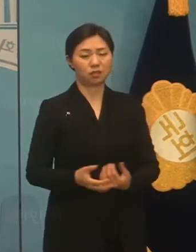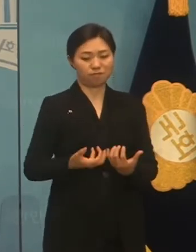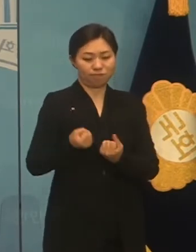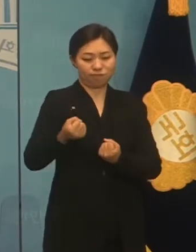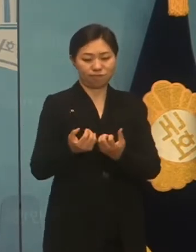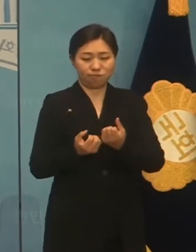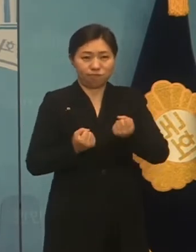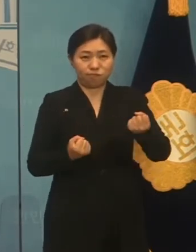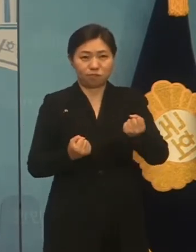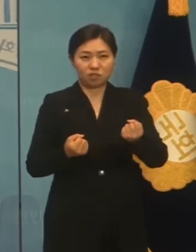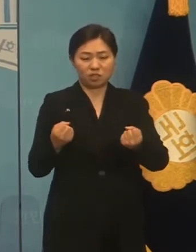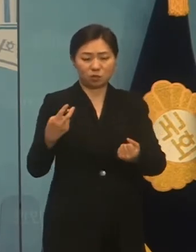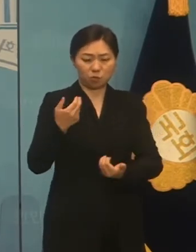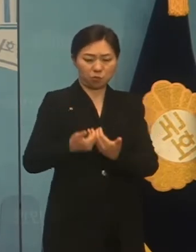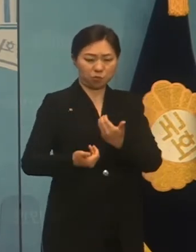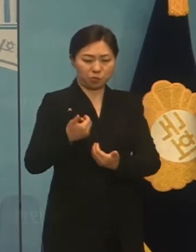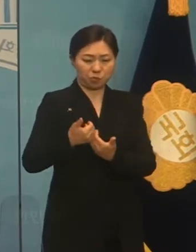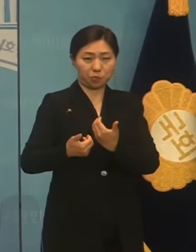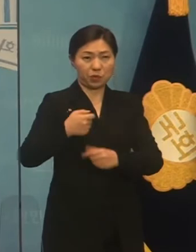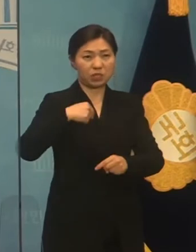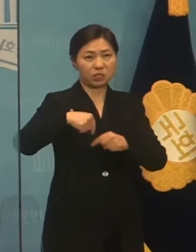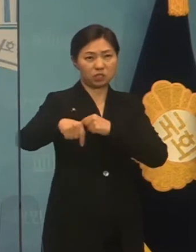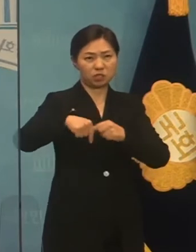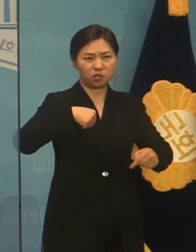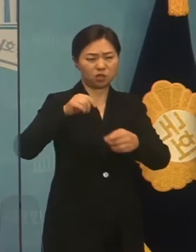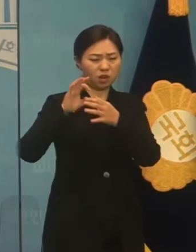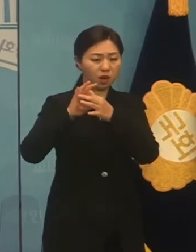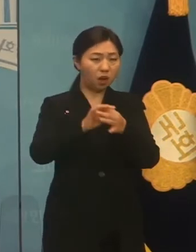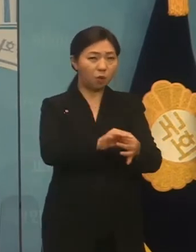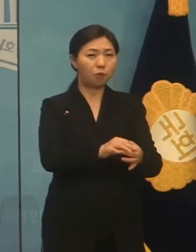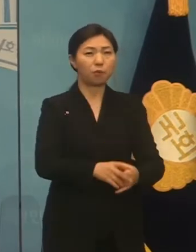분열과 대립의 정치가 난무하고 있습니다.